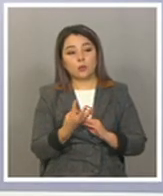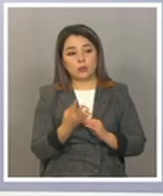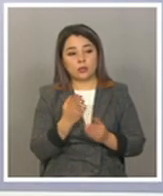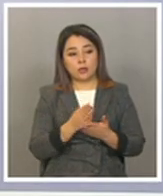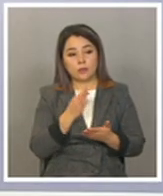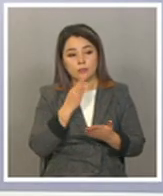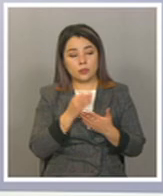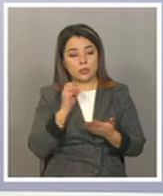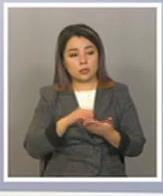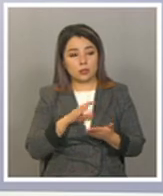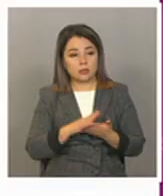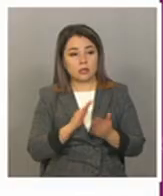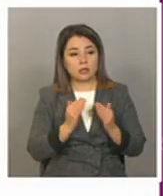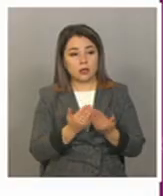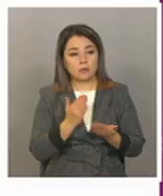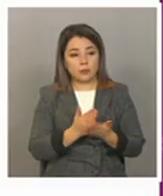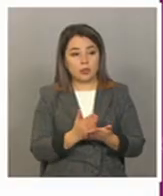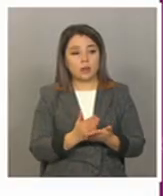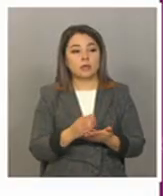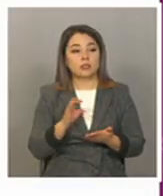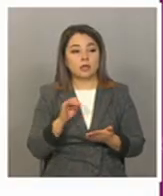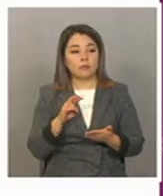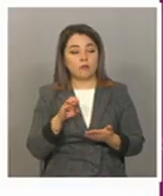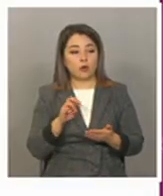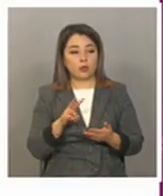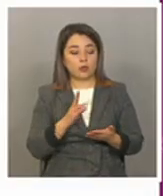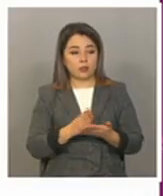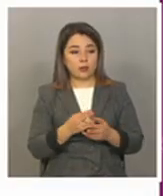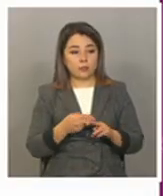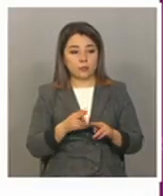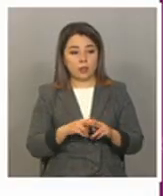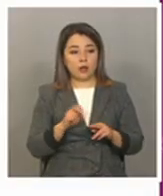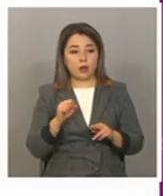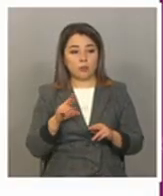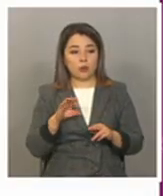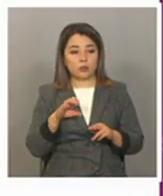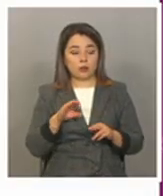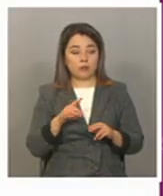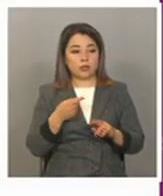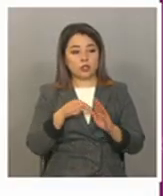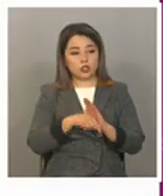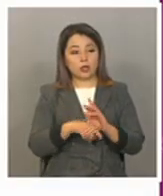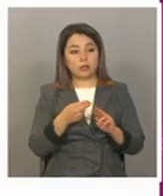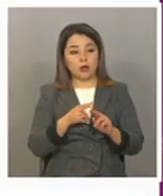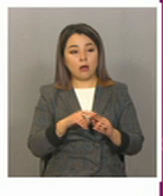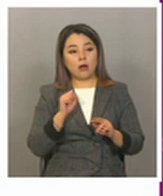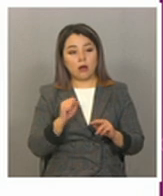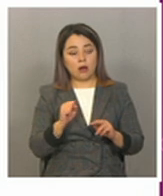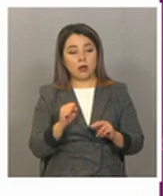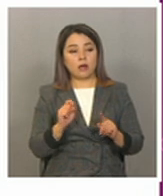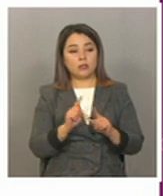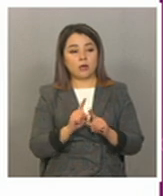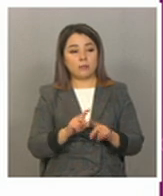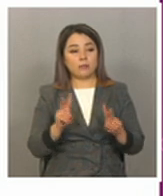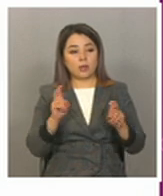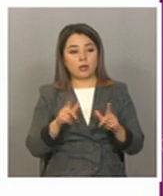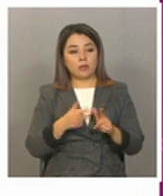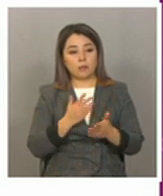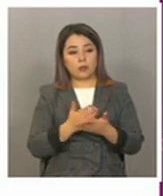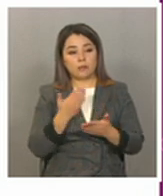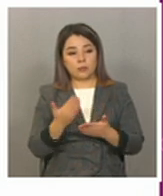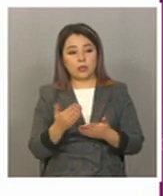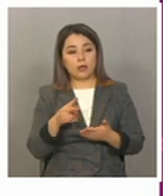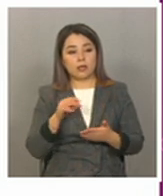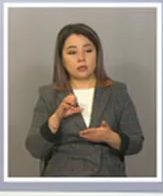14 санын меншіктейді. Символ, апостроф ішіндегі а меншіктейді.